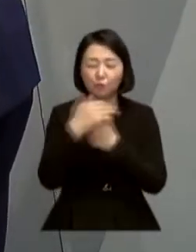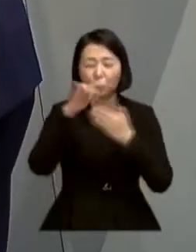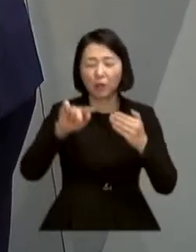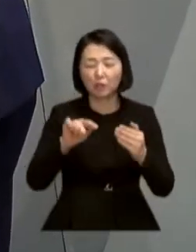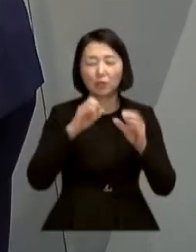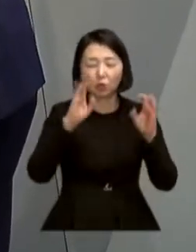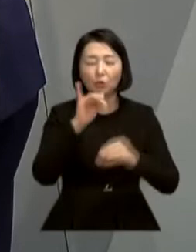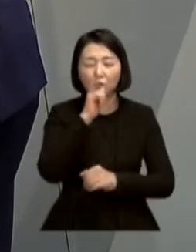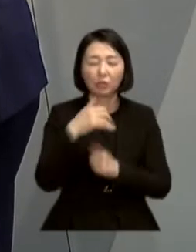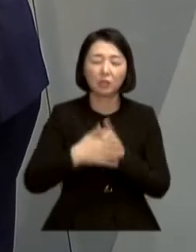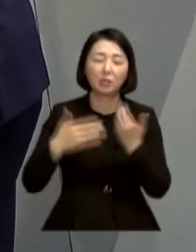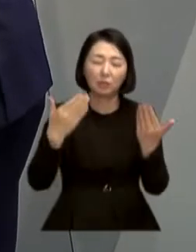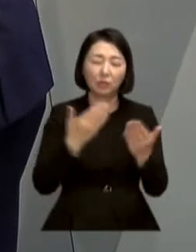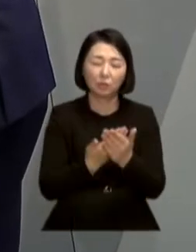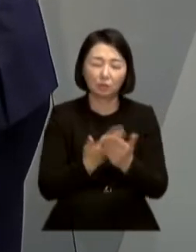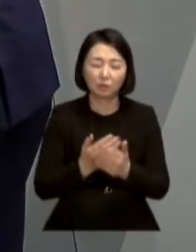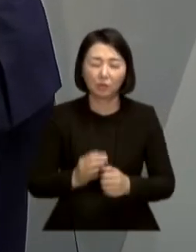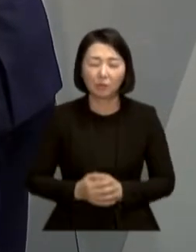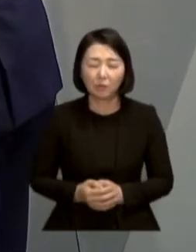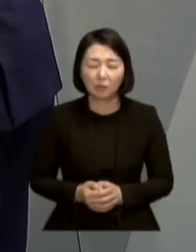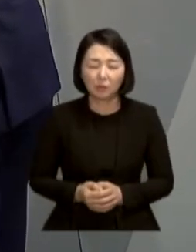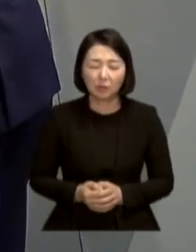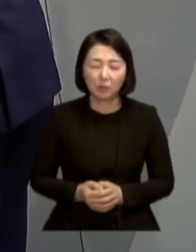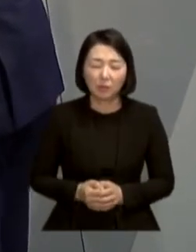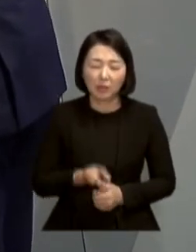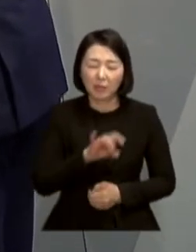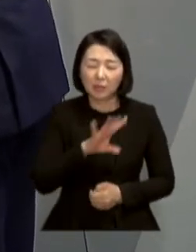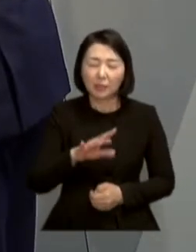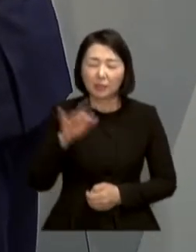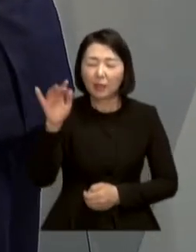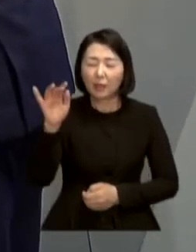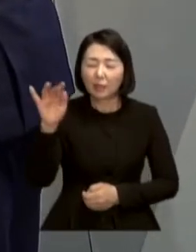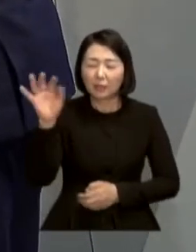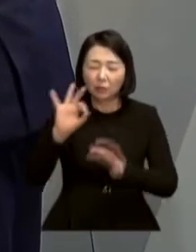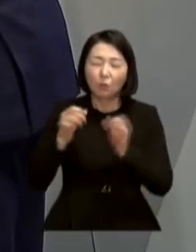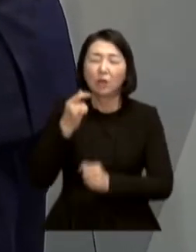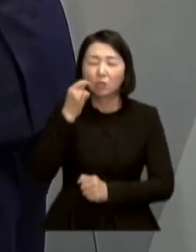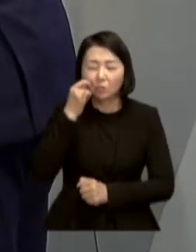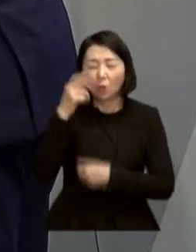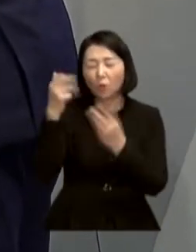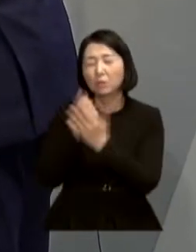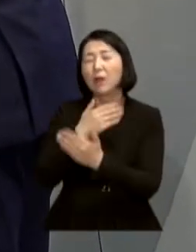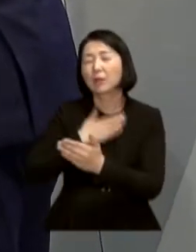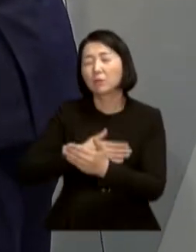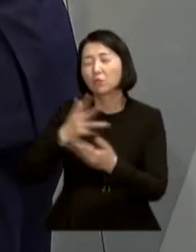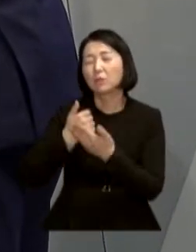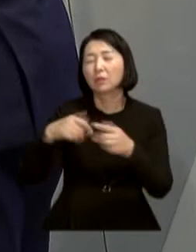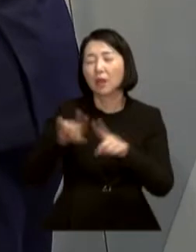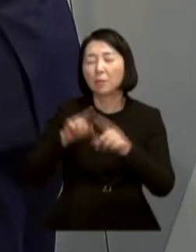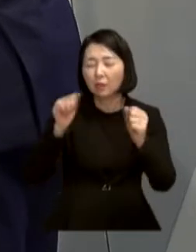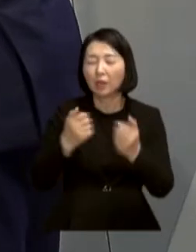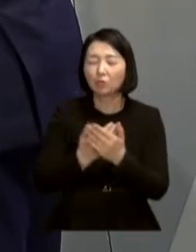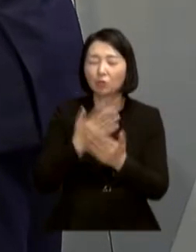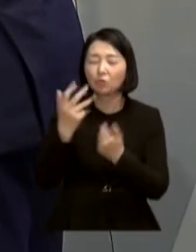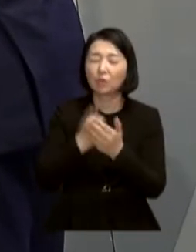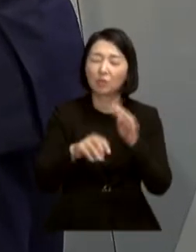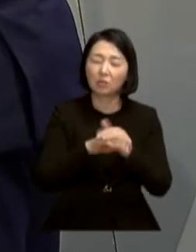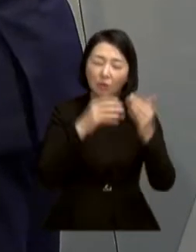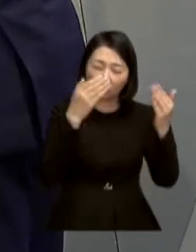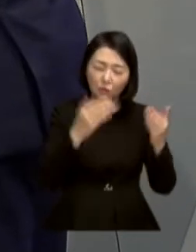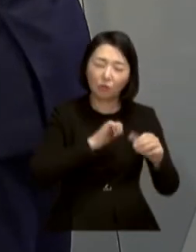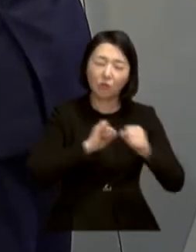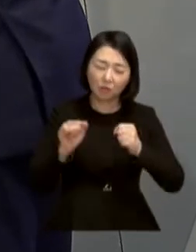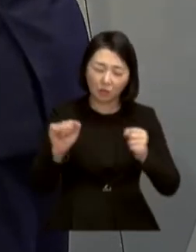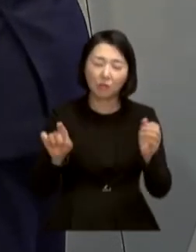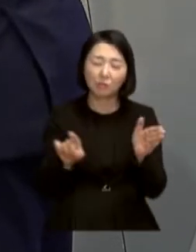하나님, 이리 구하지 못한 것 주님 다 아시오매 주께서 함께 하시고 주께서 채워주시고 역사하실 줄 믿사옵고 이 모든